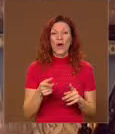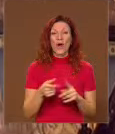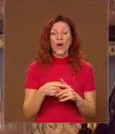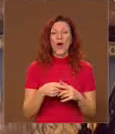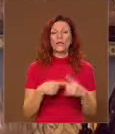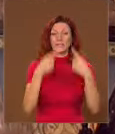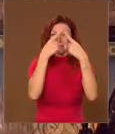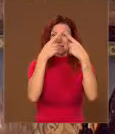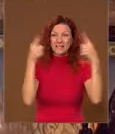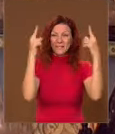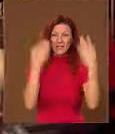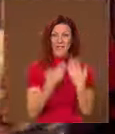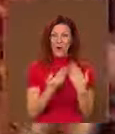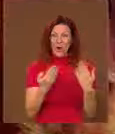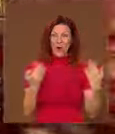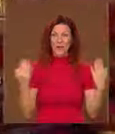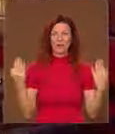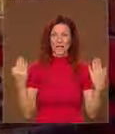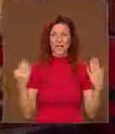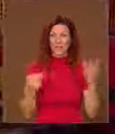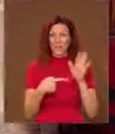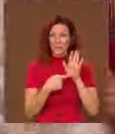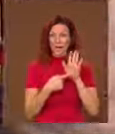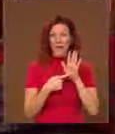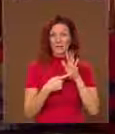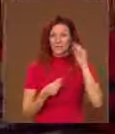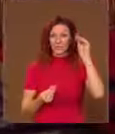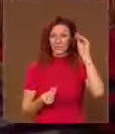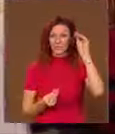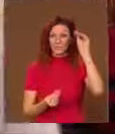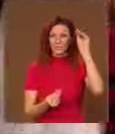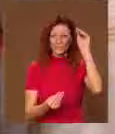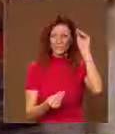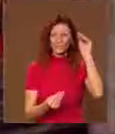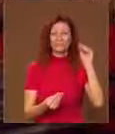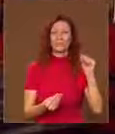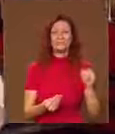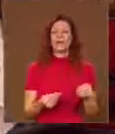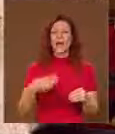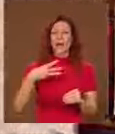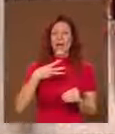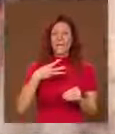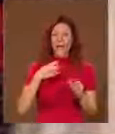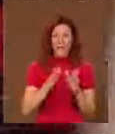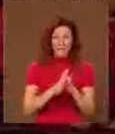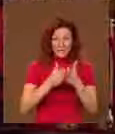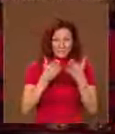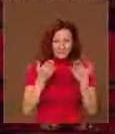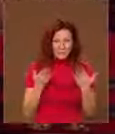Светия олтар се изнася на престолното Свето Евангелие, виждаме как то е издигнато